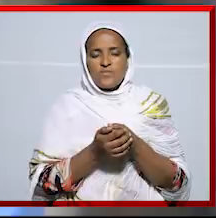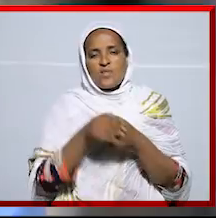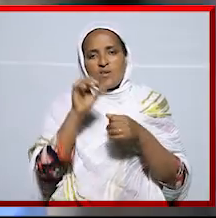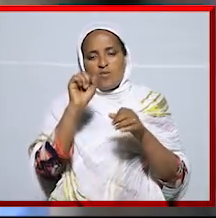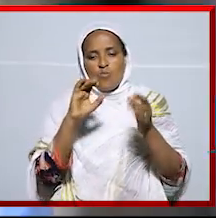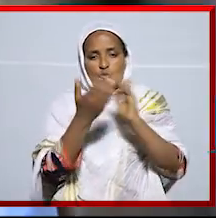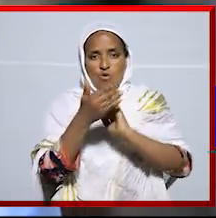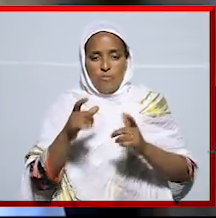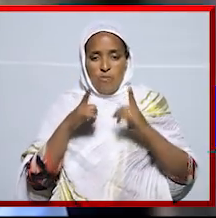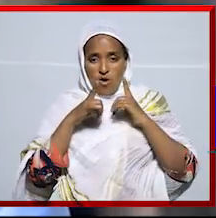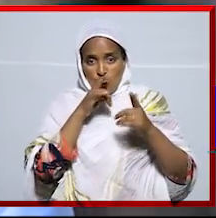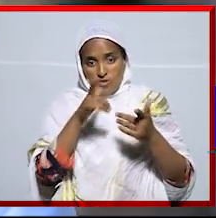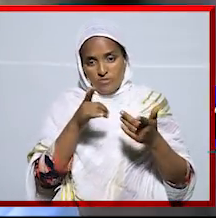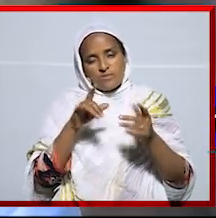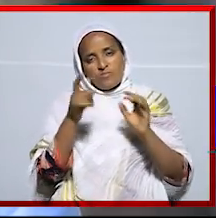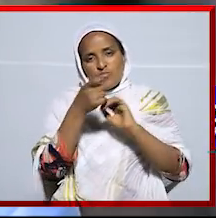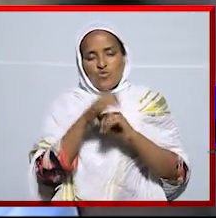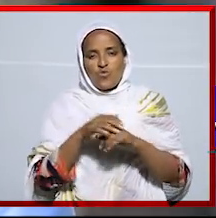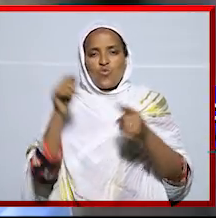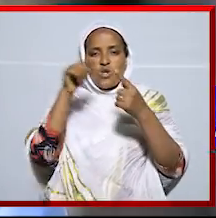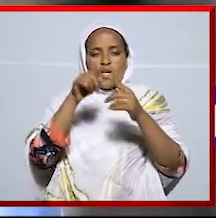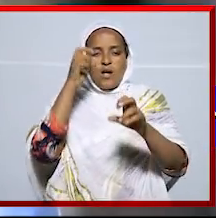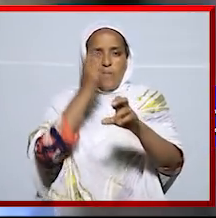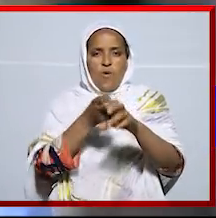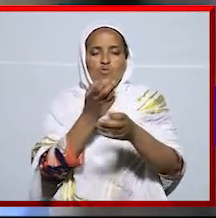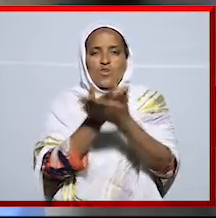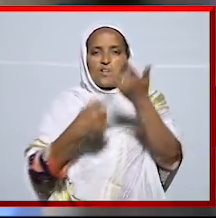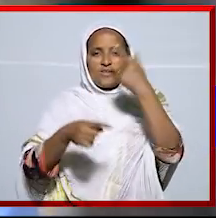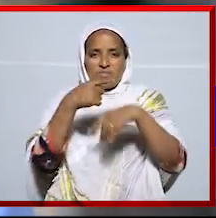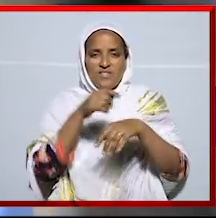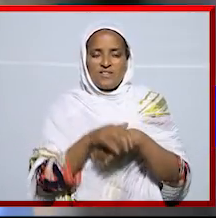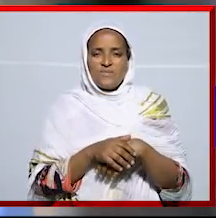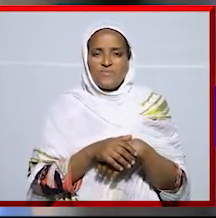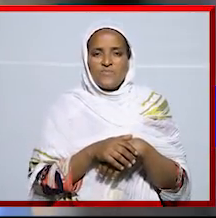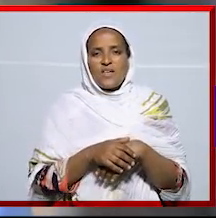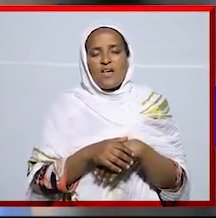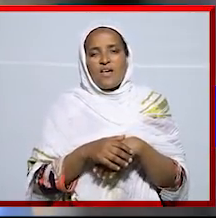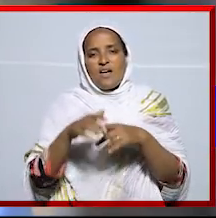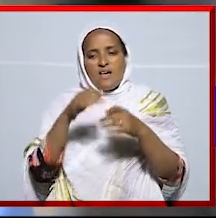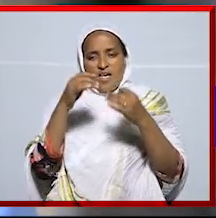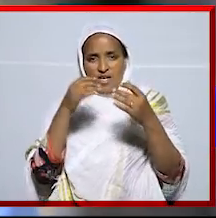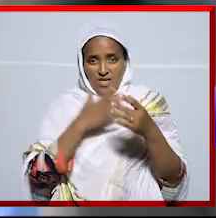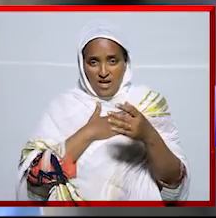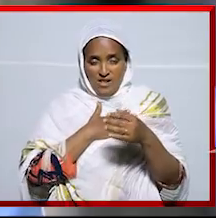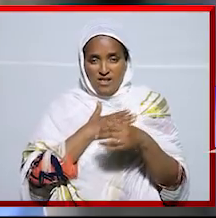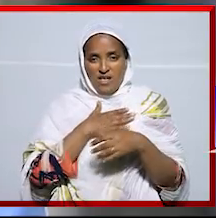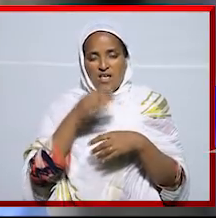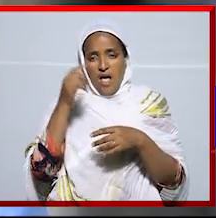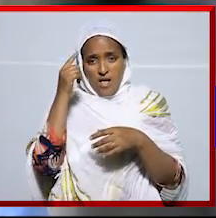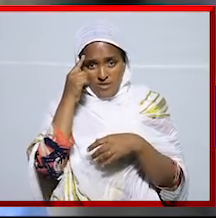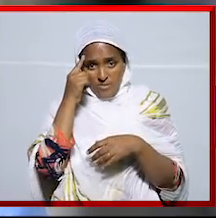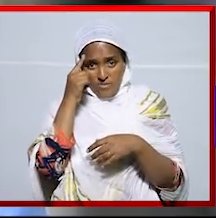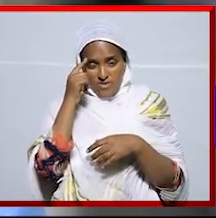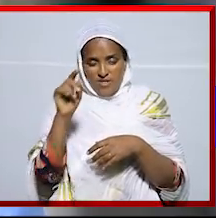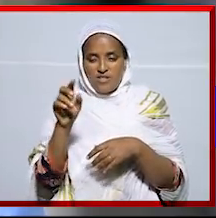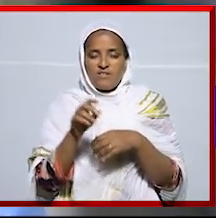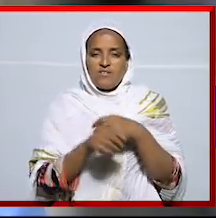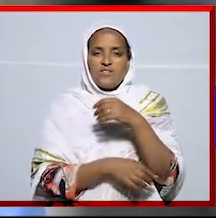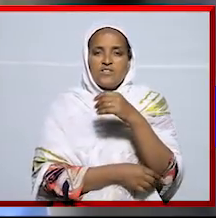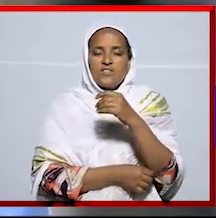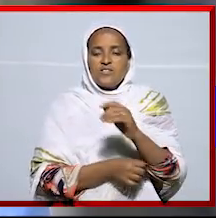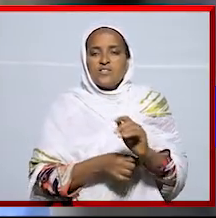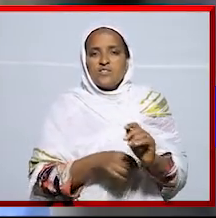ትችላለህ። ዓለማዊ የሆነ ሰው ይችላል ብዬ አስባለሁ እኔ። ምክንያቱም አሁን እኔ ለምሳሌ ማቃት ሰው አለች፣